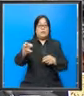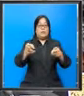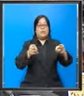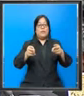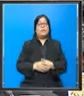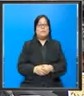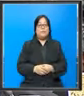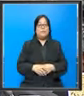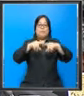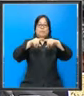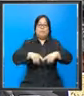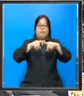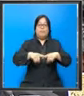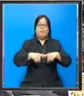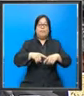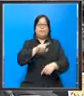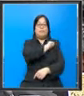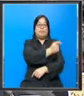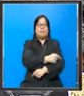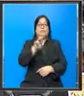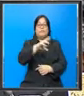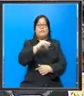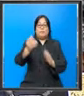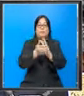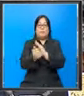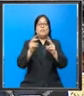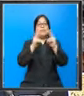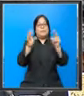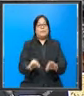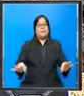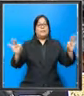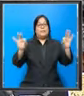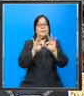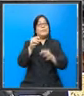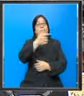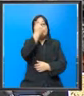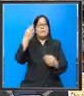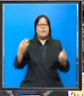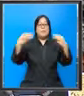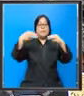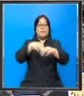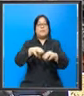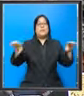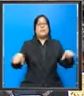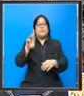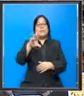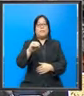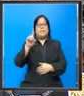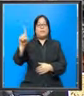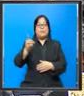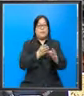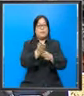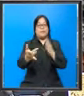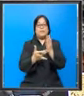mengurus kebergantungan kepada tenaga arendi Mahe adalah amat penting memandangkan mimos melaksanakan Aren di